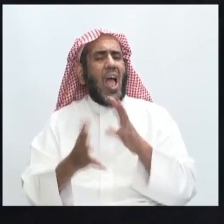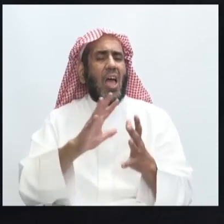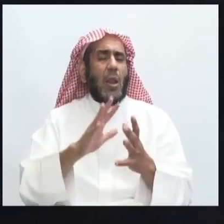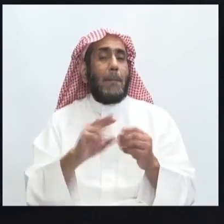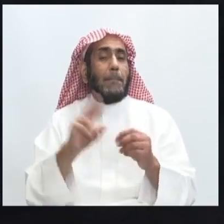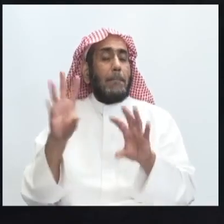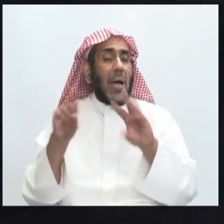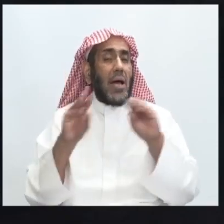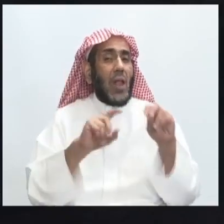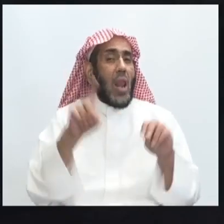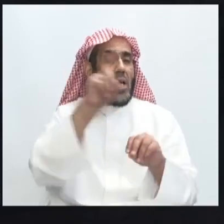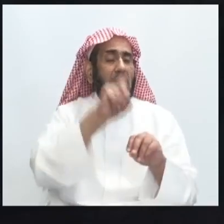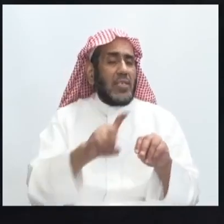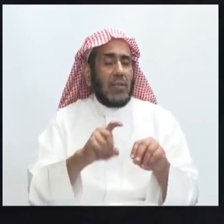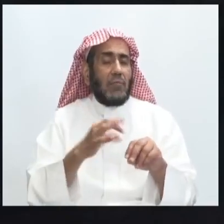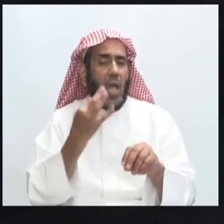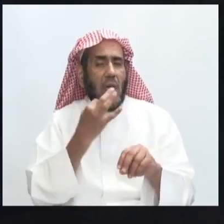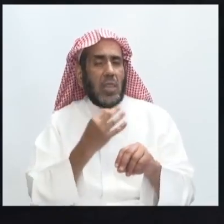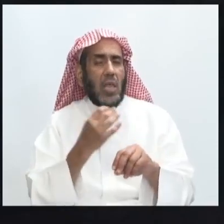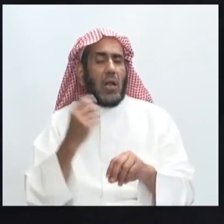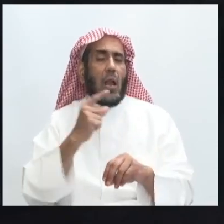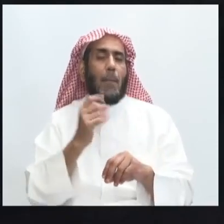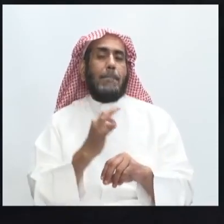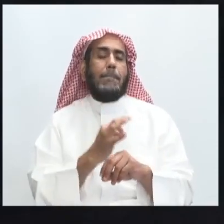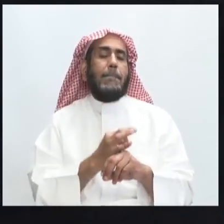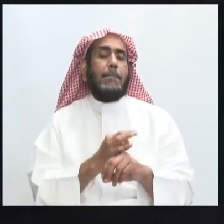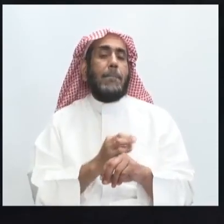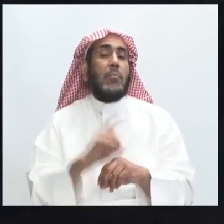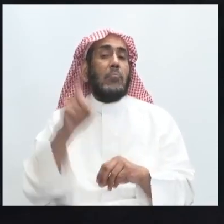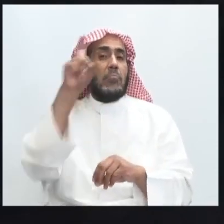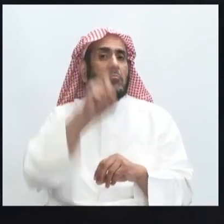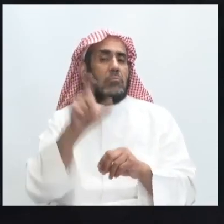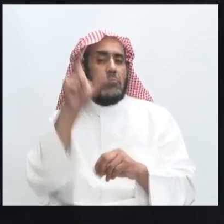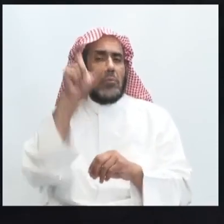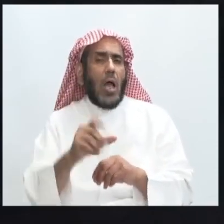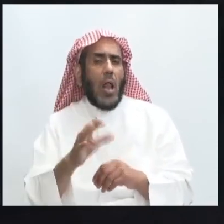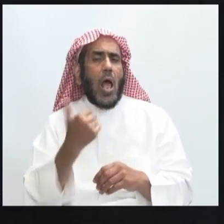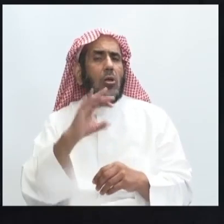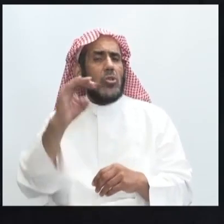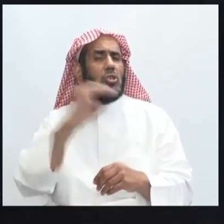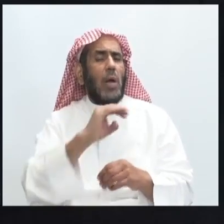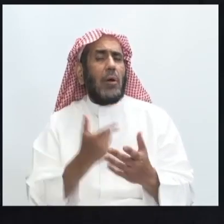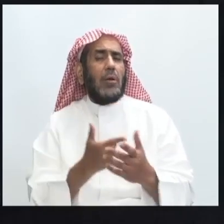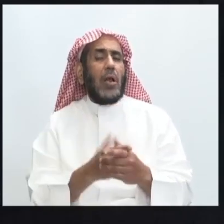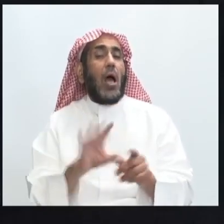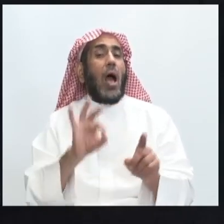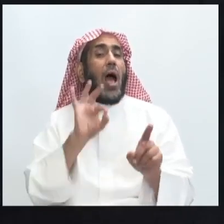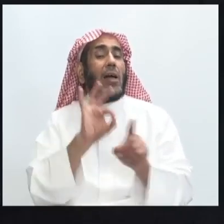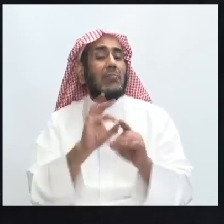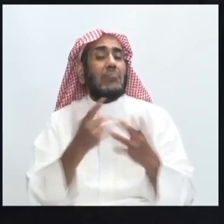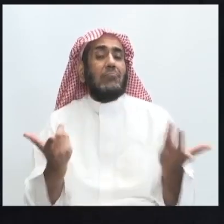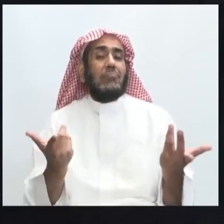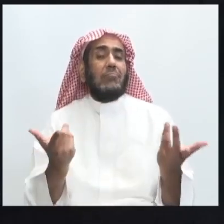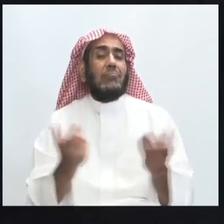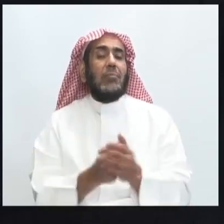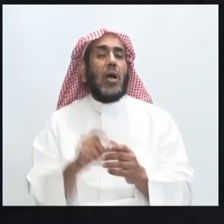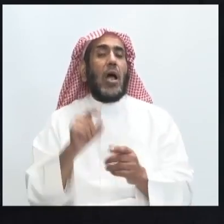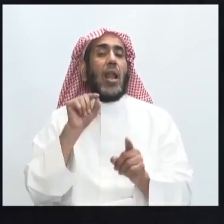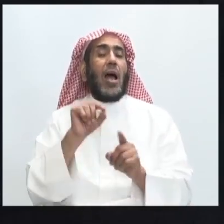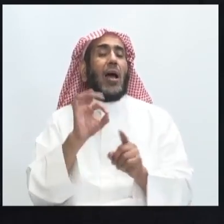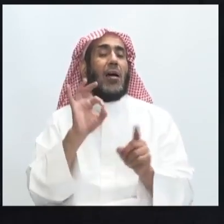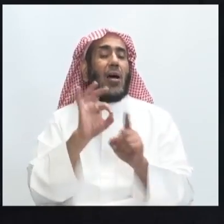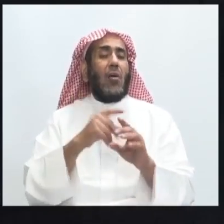الاسئله في اثناء الكلام لا يطلب منك اجابه وانما لها غرض لذلك هنا الاغراض